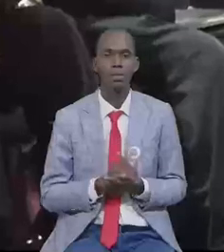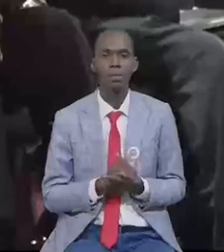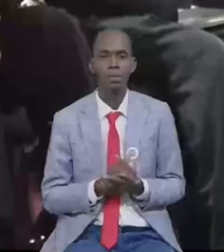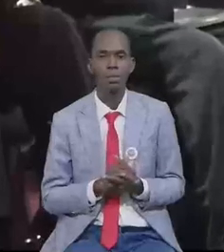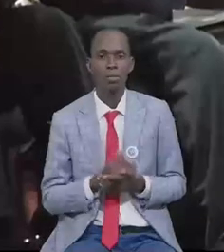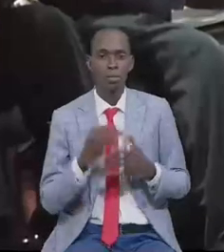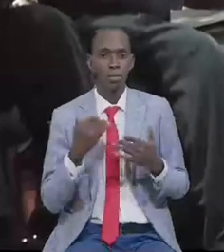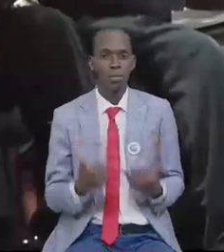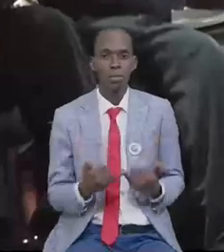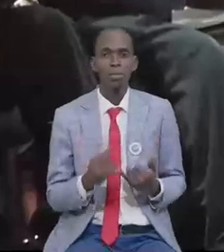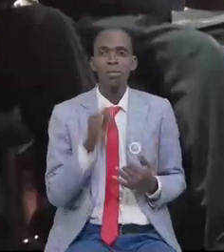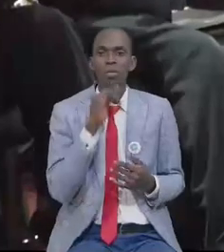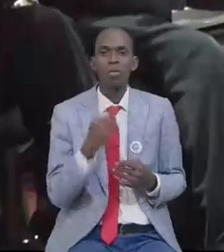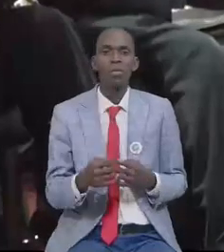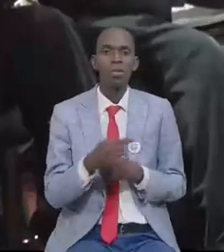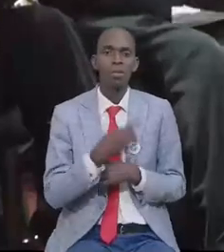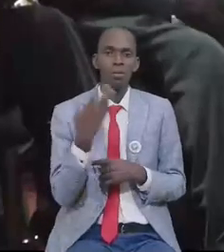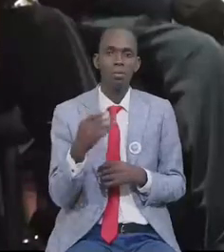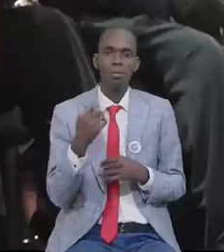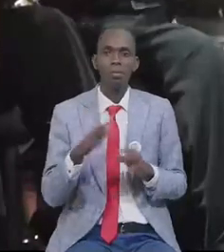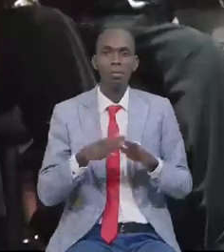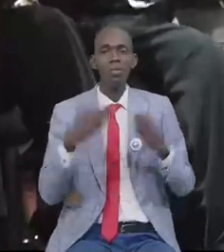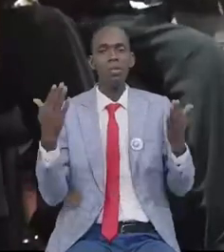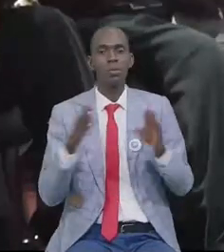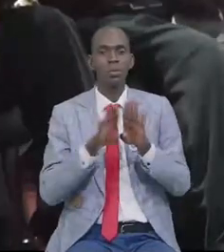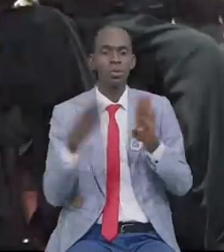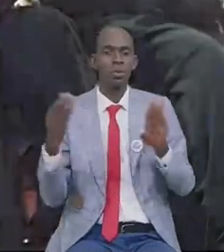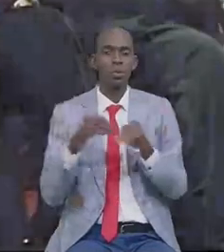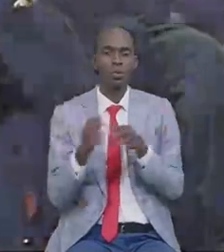Aujourd'hui, c'est le jour des portes ouvertes.